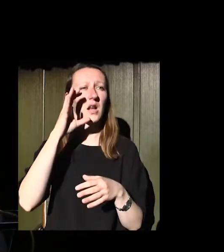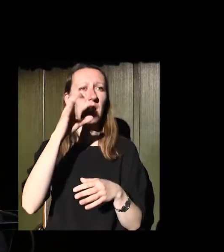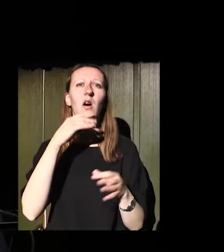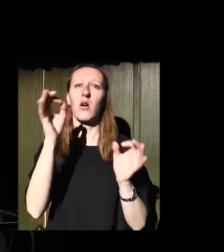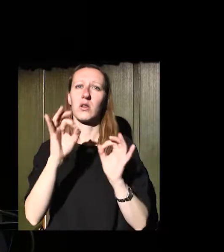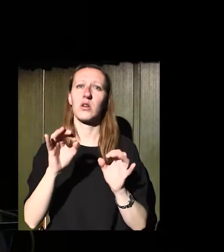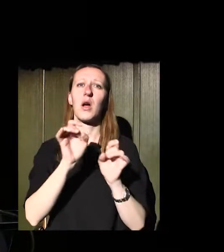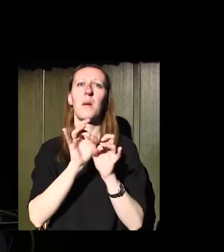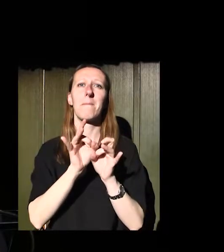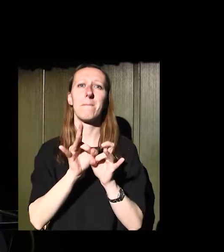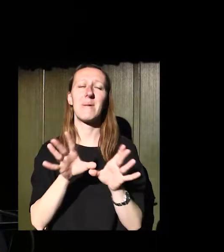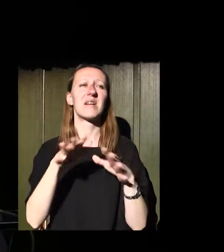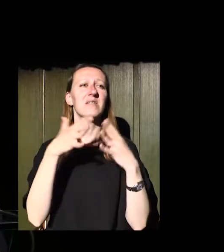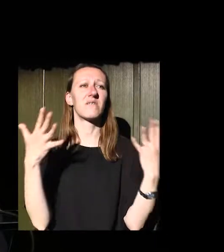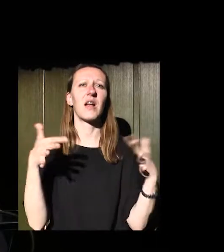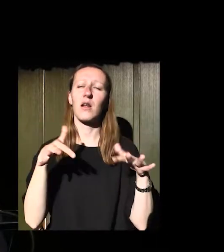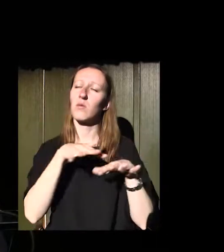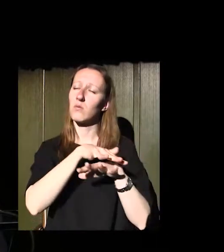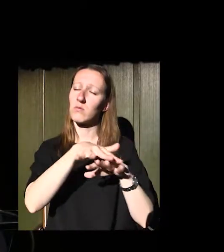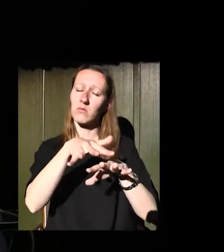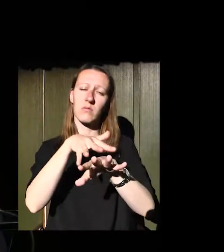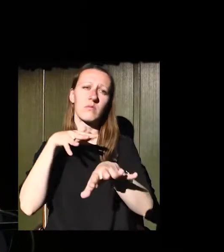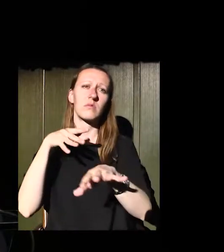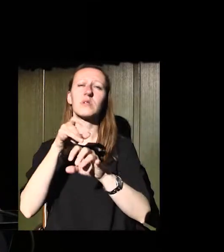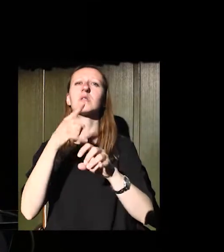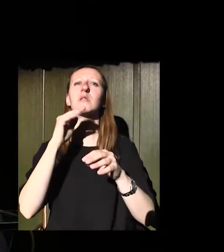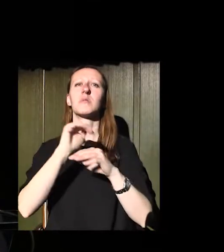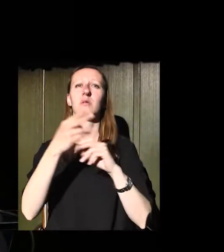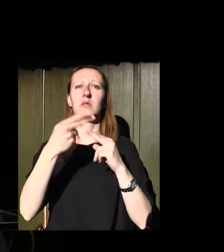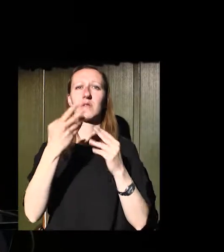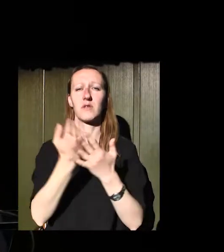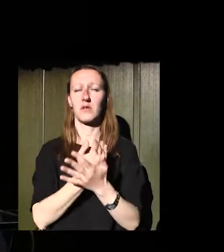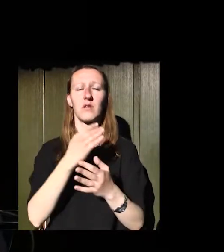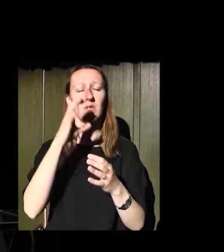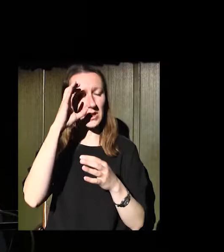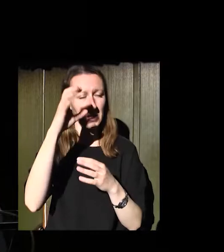dragi građani, održava se bez velike publike i prenosi je TV Nova.